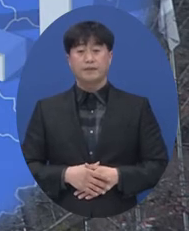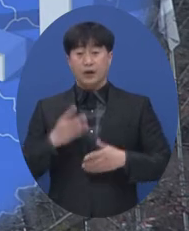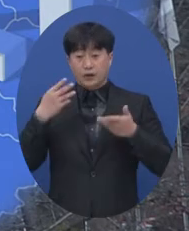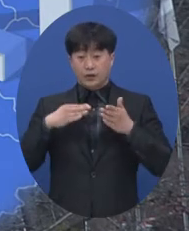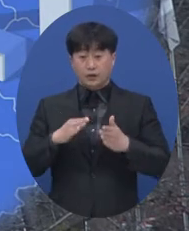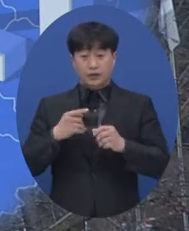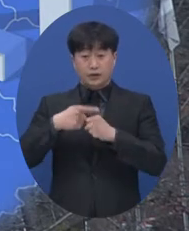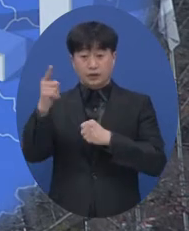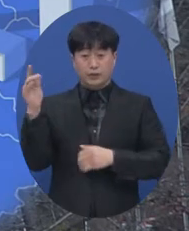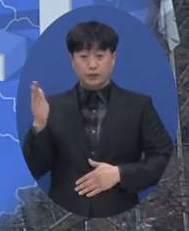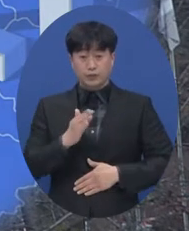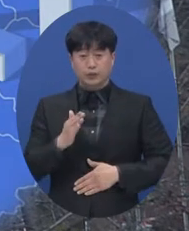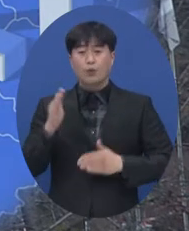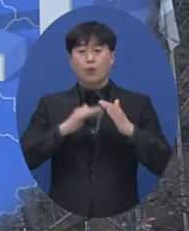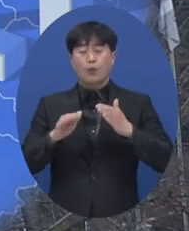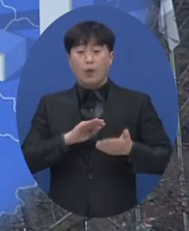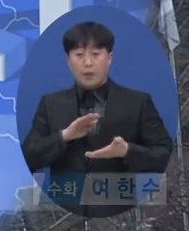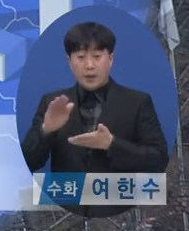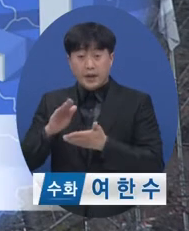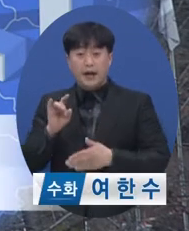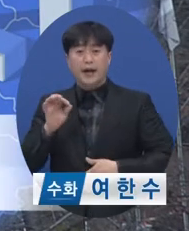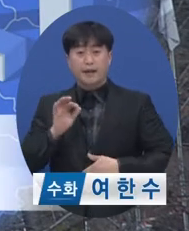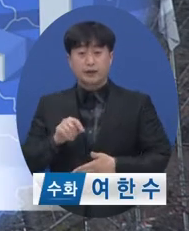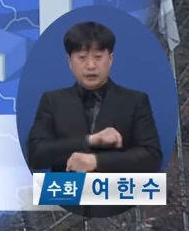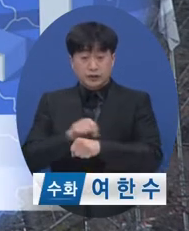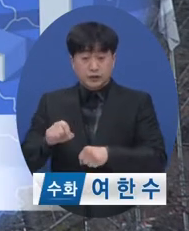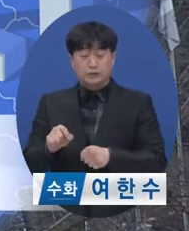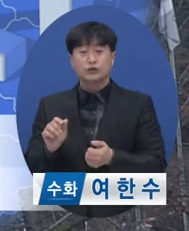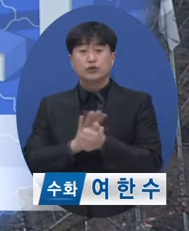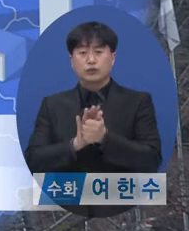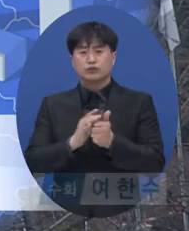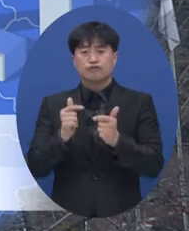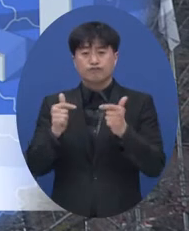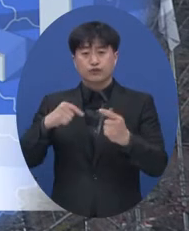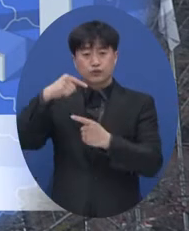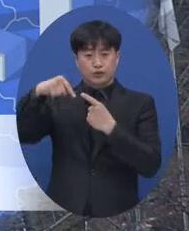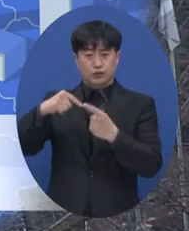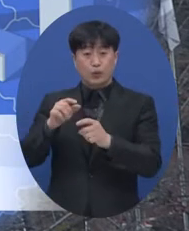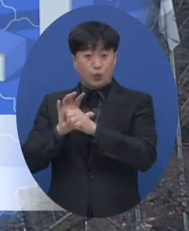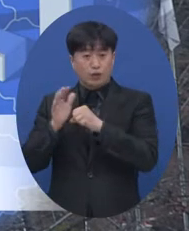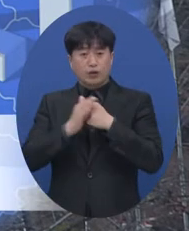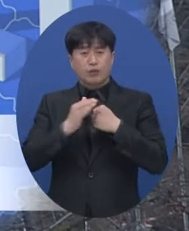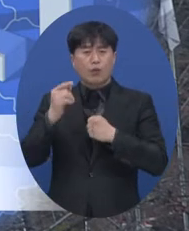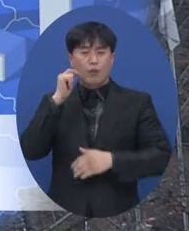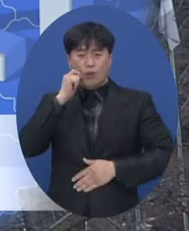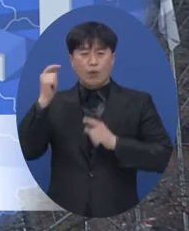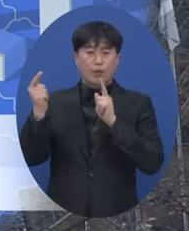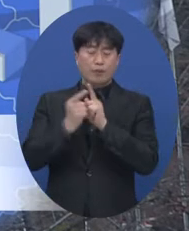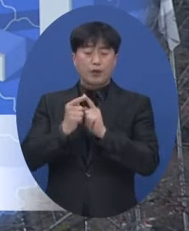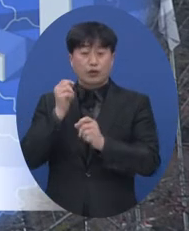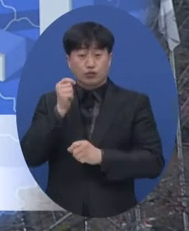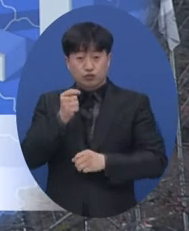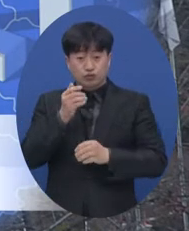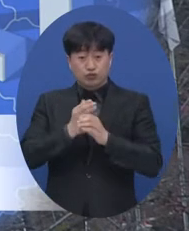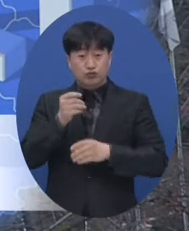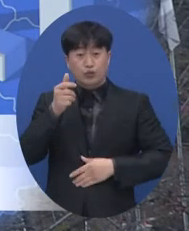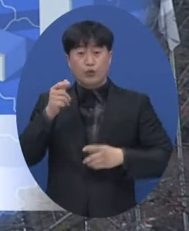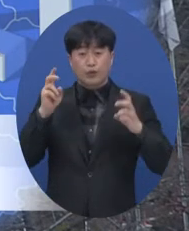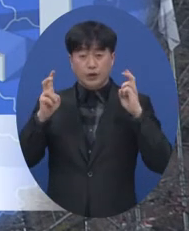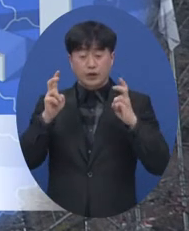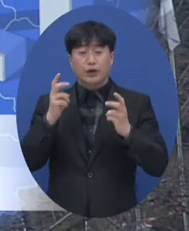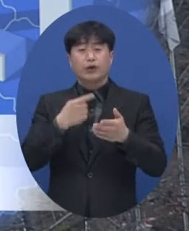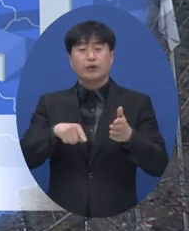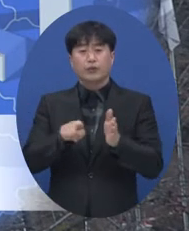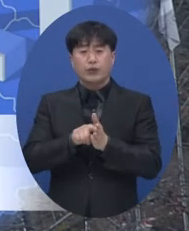경기도가 내년부터 00 배달의 배달 특급 서비스를 확대 운영하고 쿠로 날 구로 어려움을 겪는 중소기업을 위한 매출